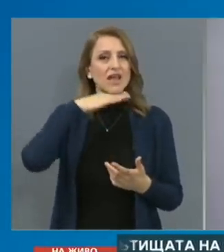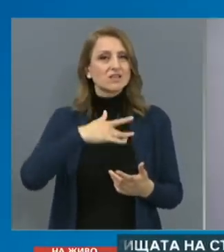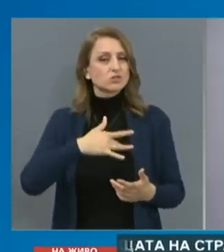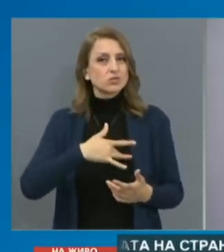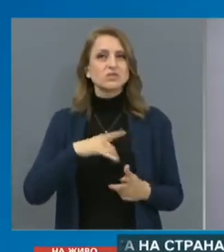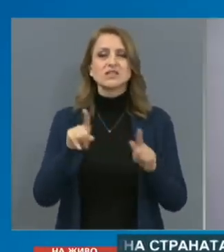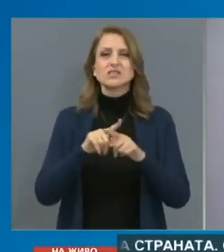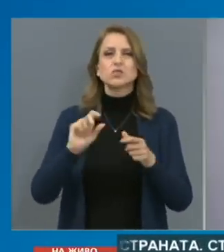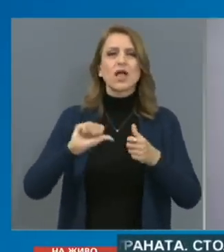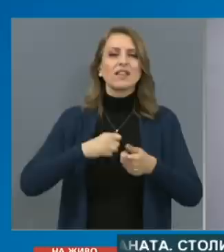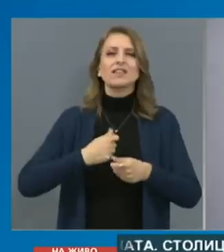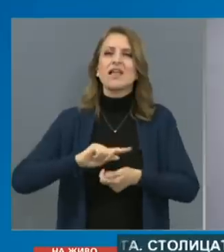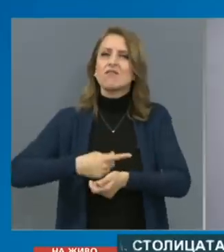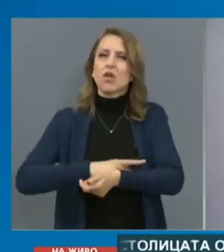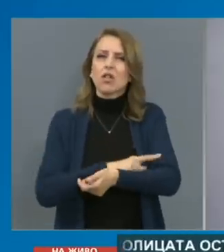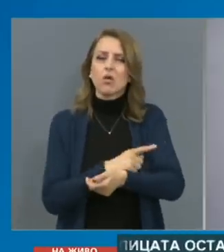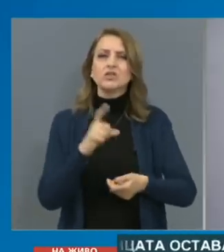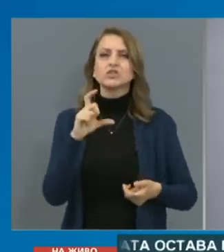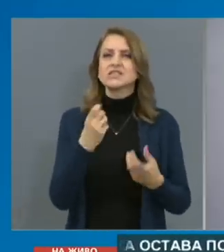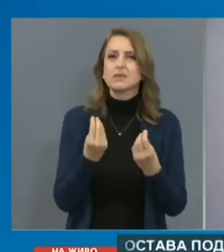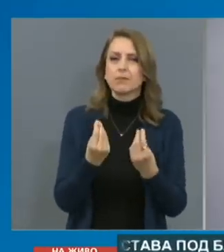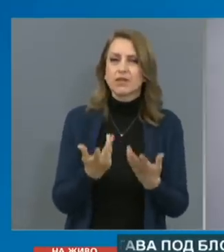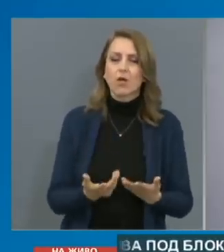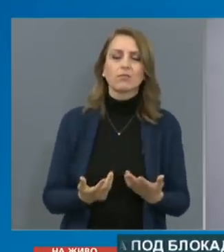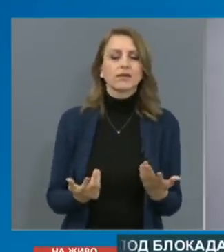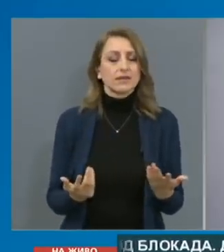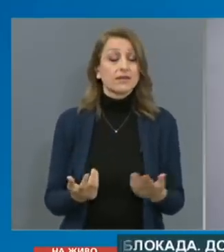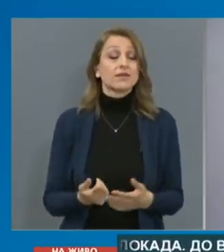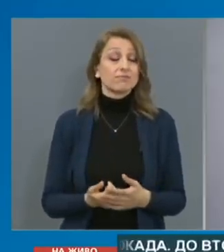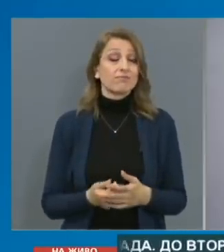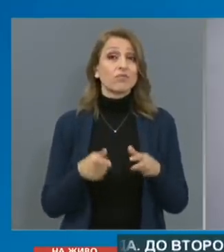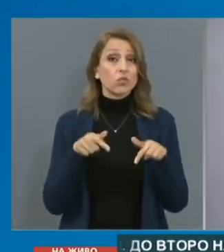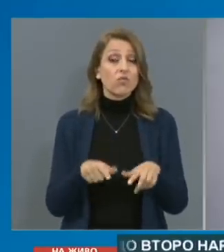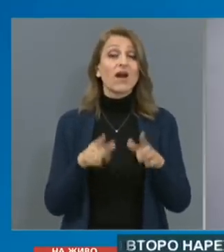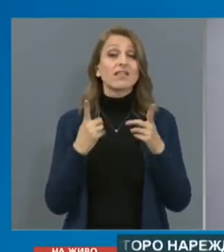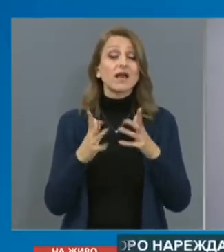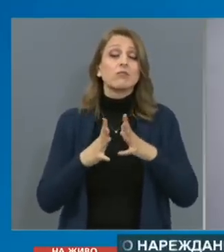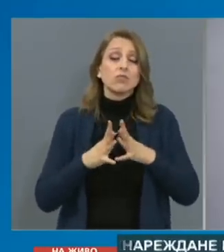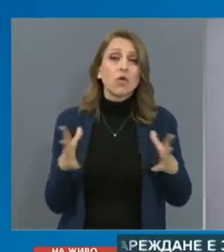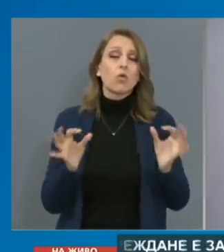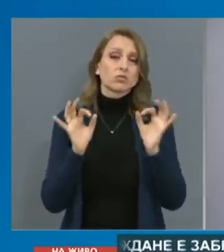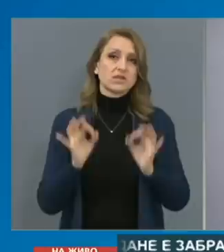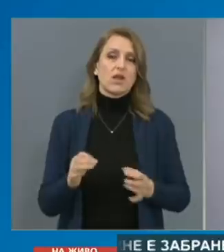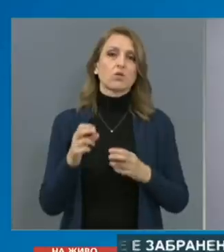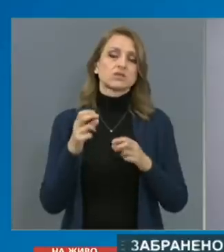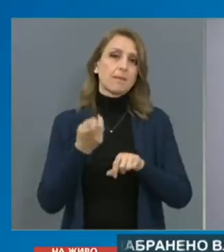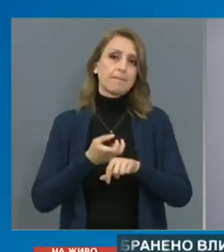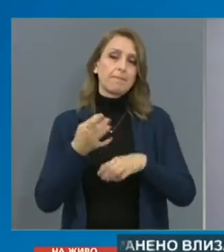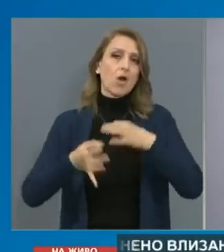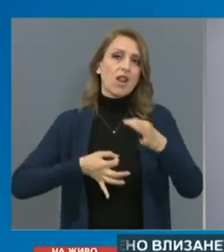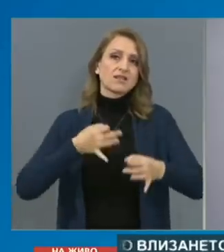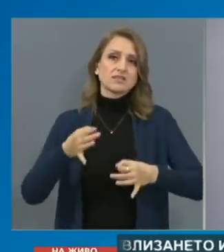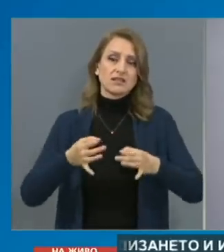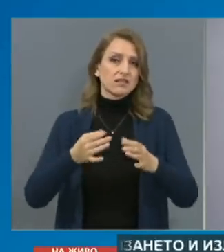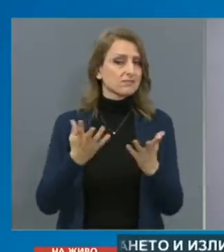неврологичните симптоми. Така че това е една много сериозна болест. Продължават изследванията